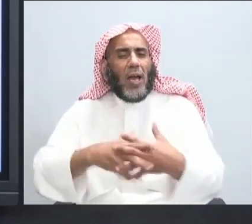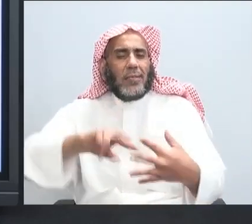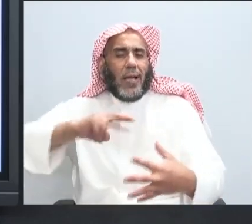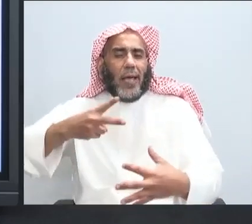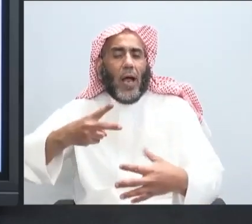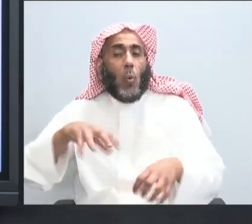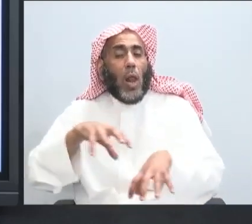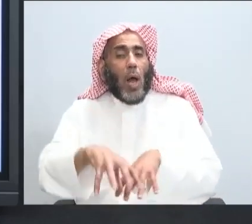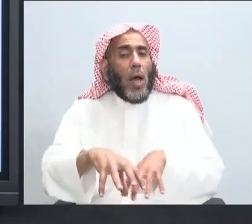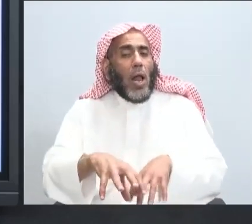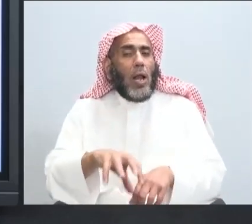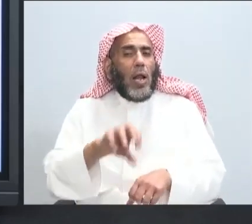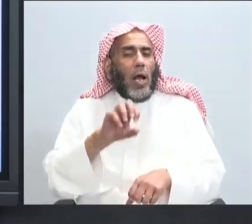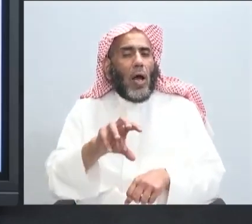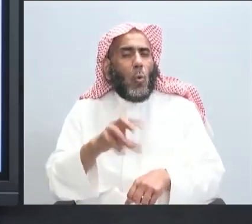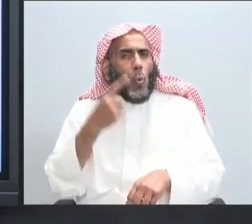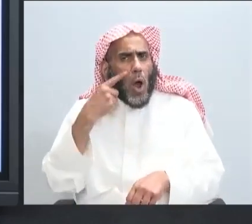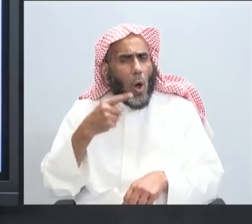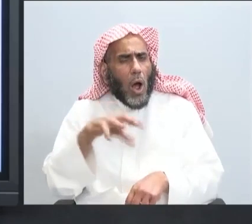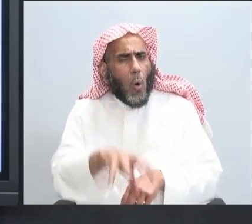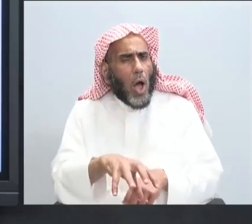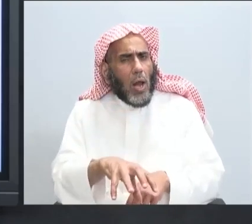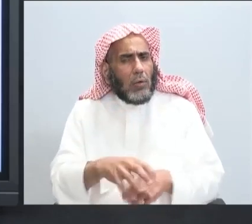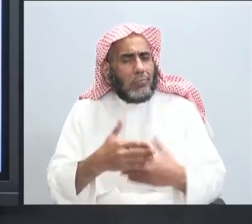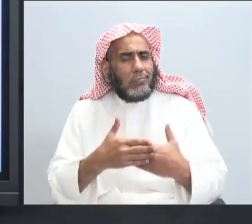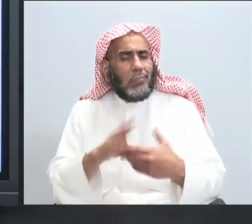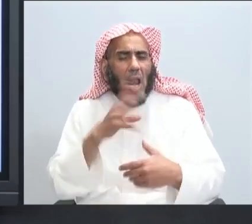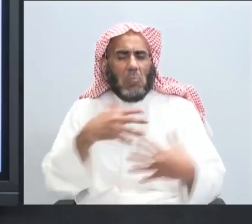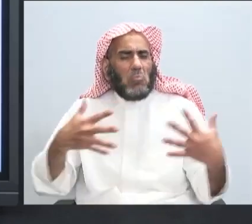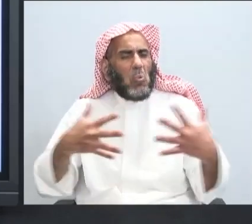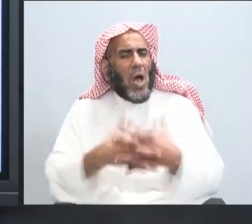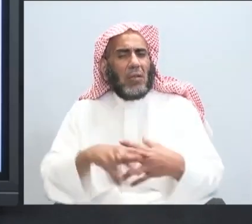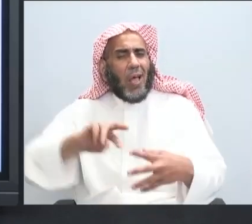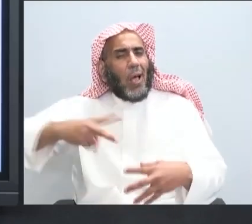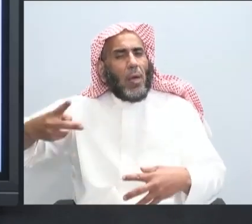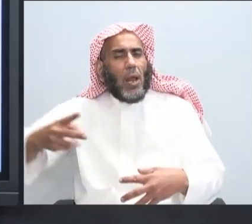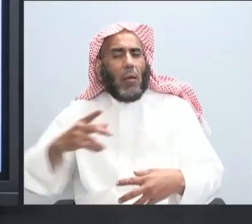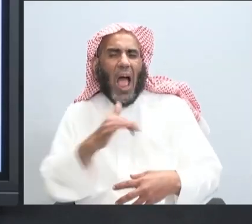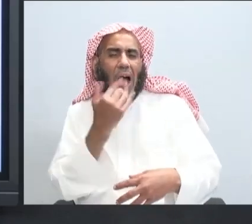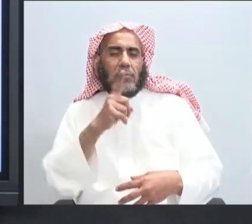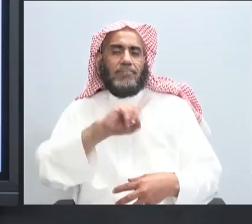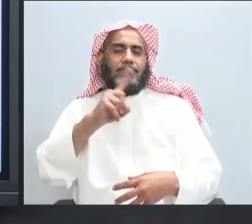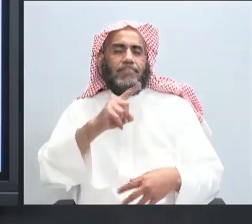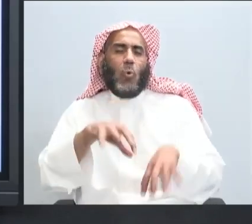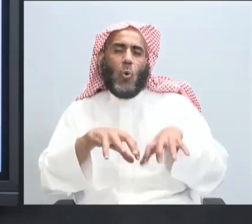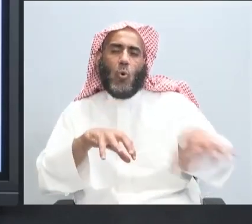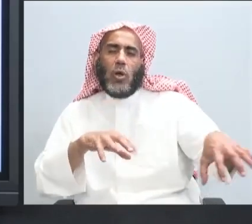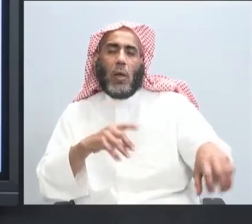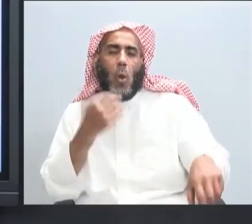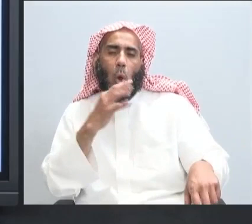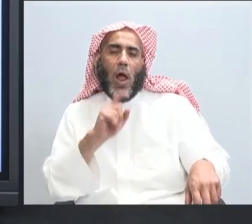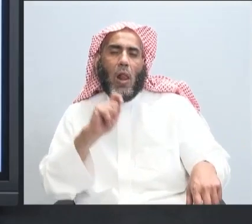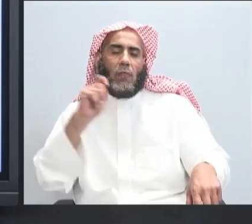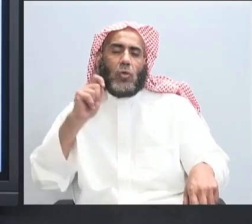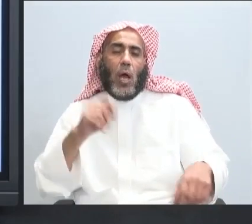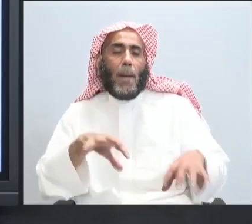أو القبائل التي يعني رأوا أنها هي يعني لم تخالط أي قبيلة أو تخالط أعاجم، لذلك يتحدثون باللغة الفصحى،